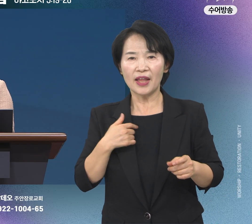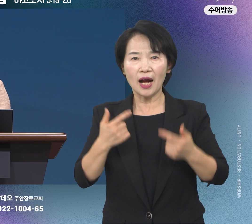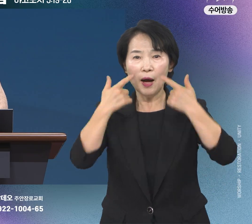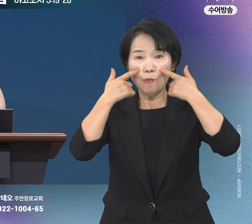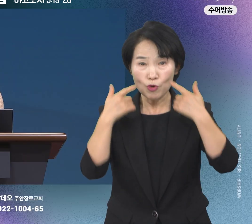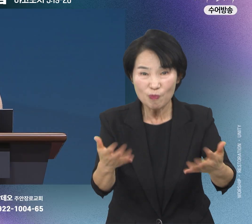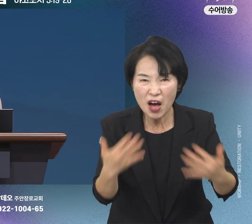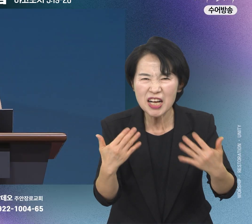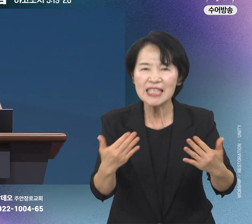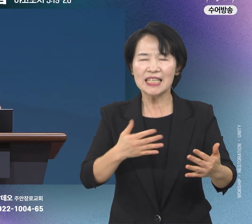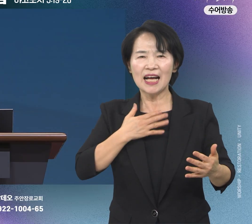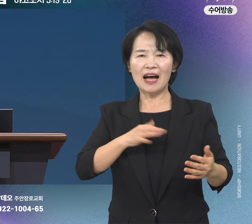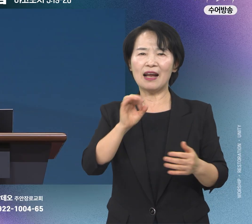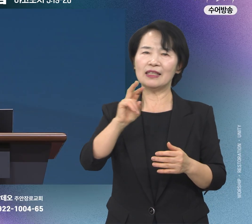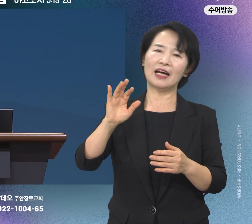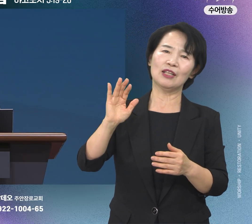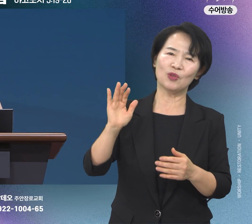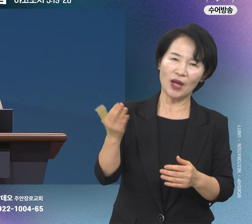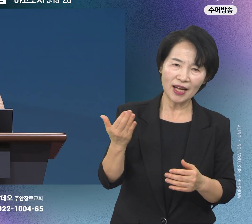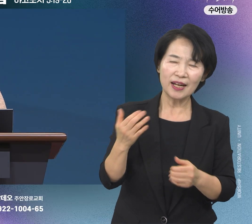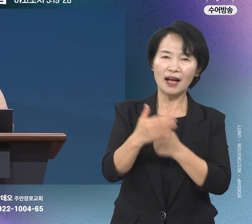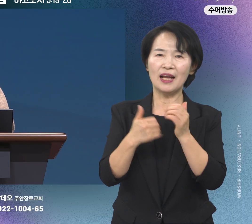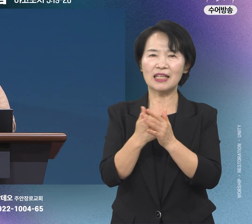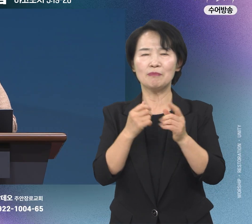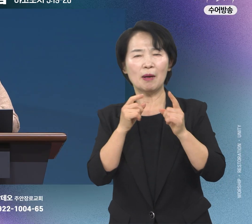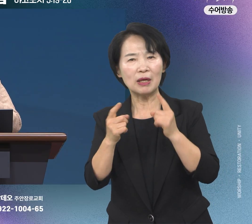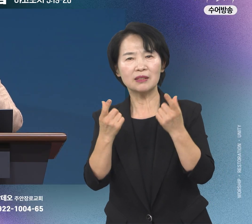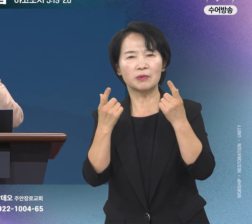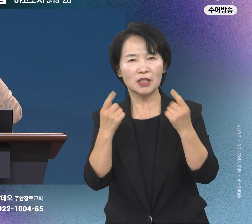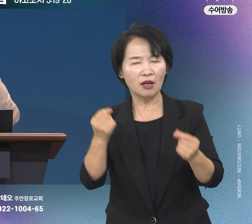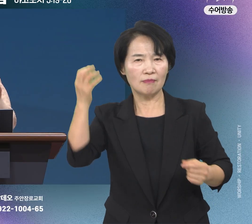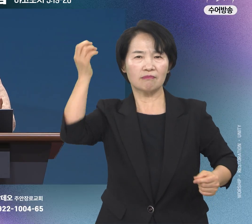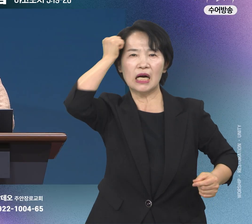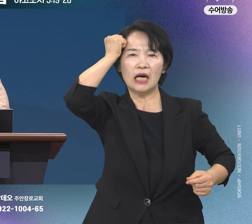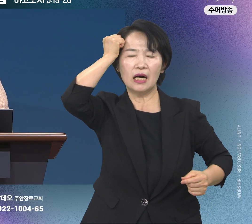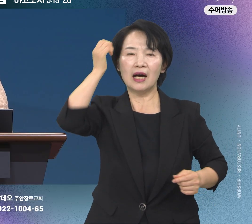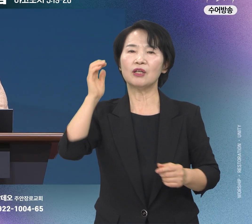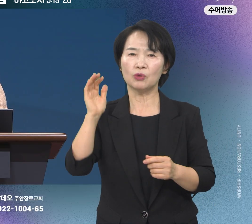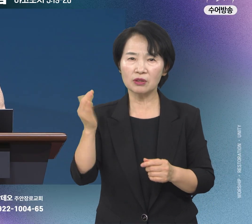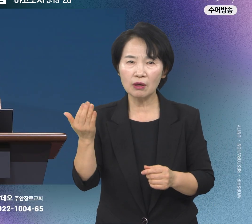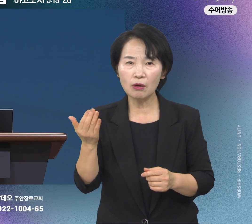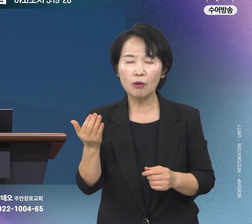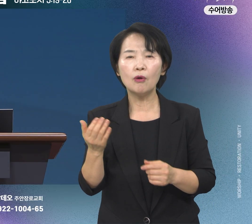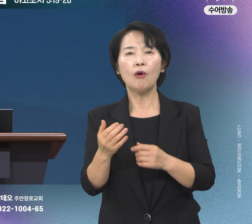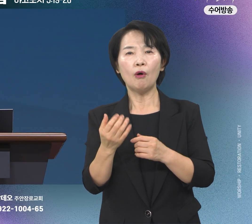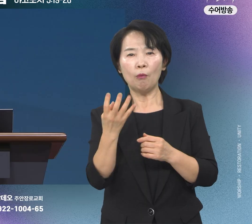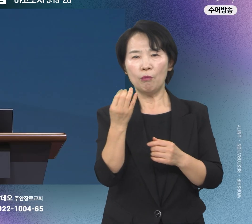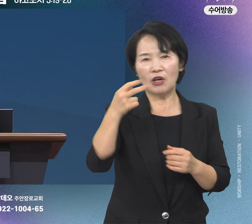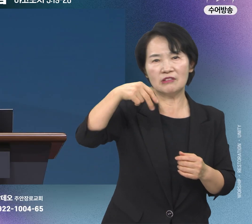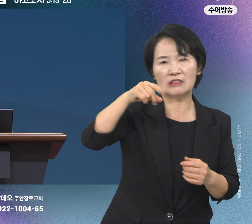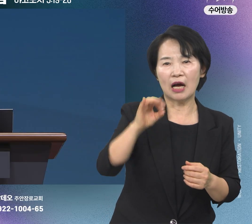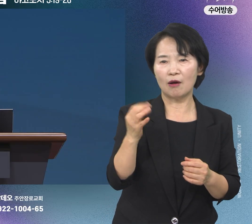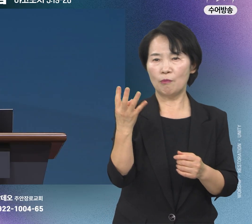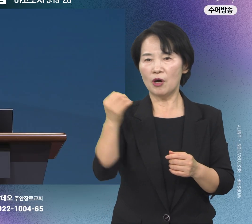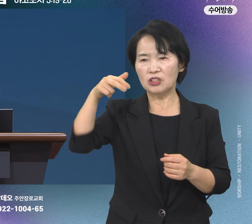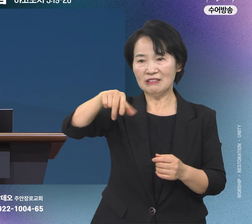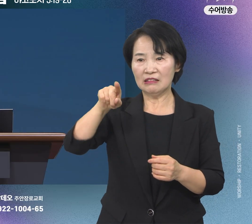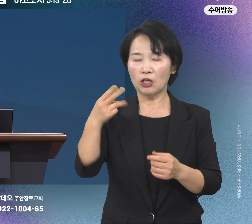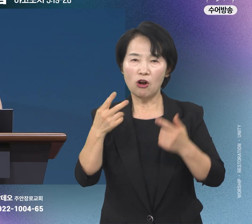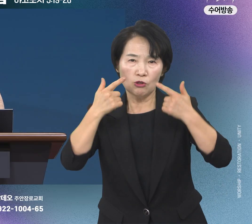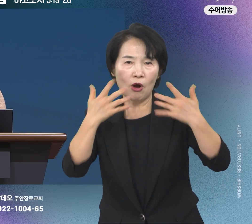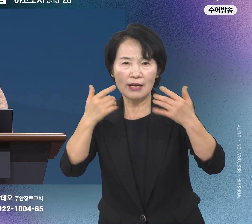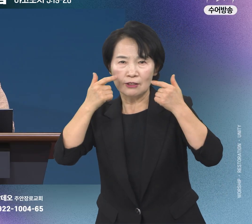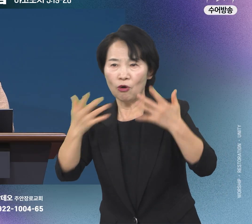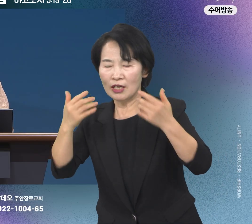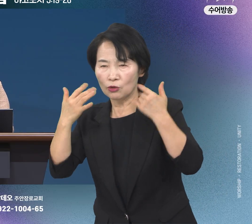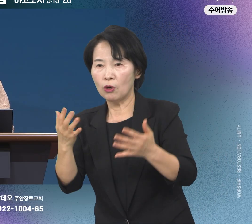알아야 하는 말씀들로 받아들여지기 시작했어요. 확실히 몇 장 몇 절의 근거에서 정확하게 너무나도 이